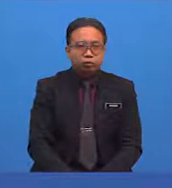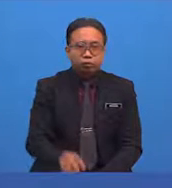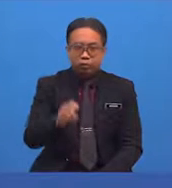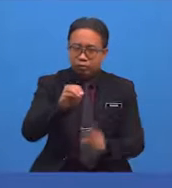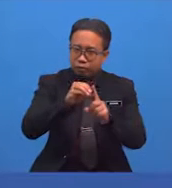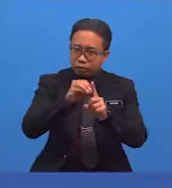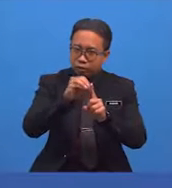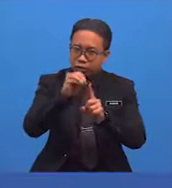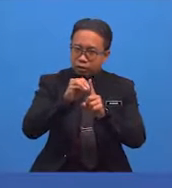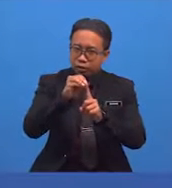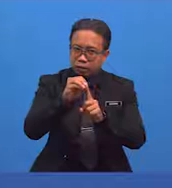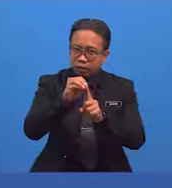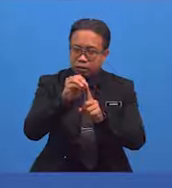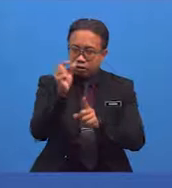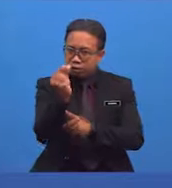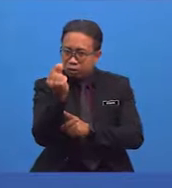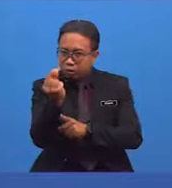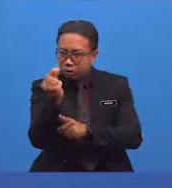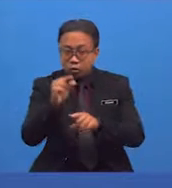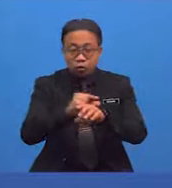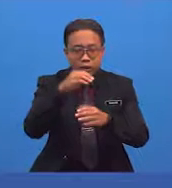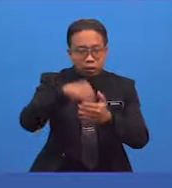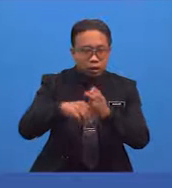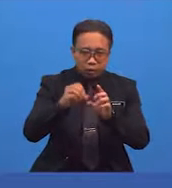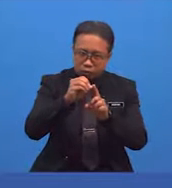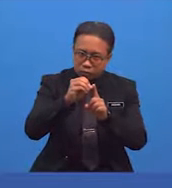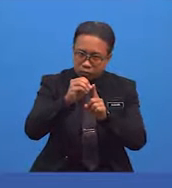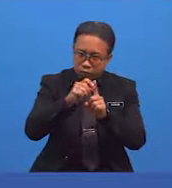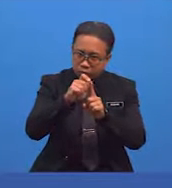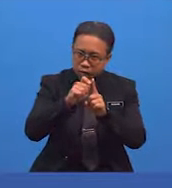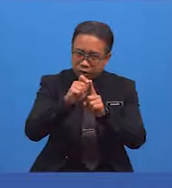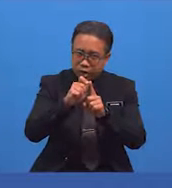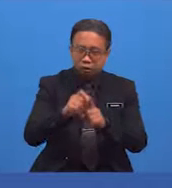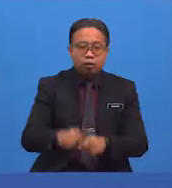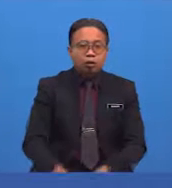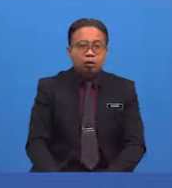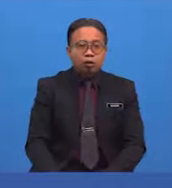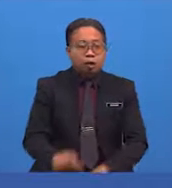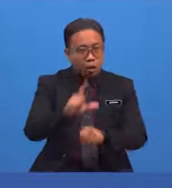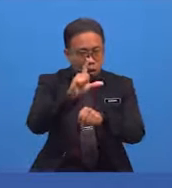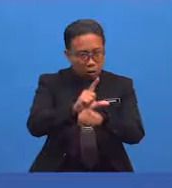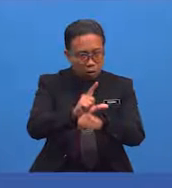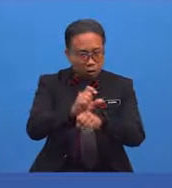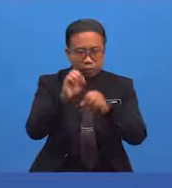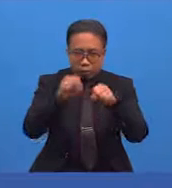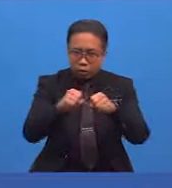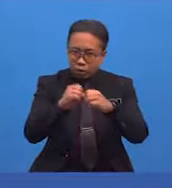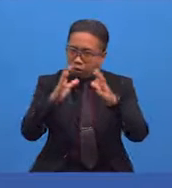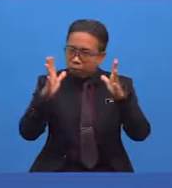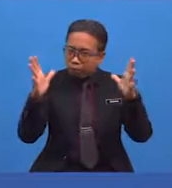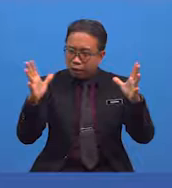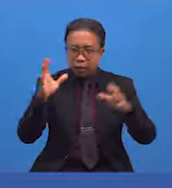merkuri yang digunakan di dalam termometer merupakan logam yang boleh mengembang